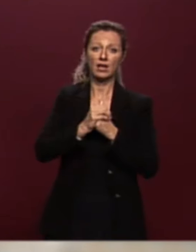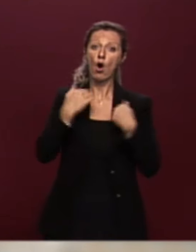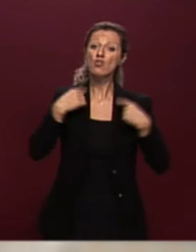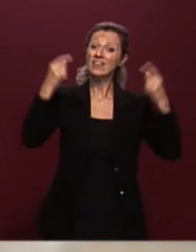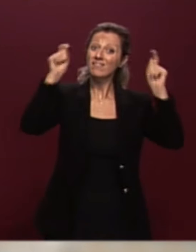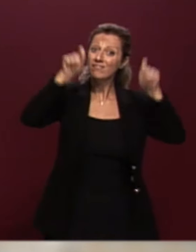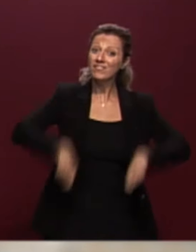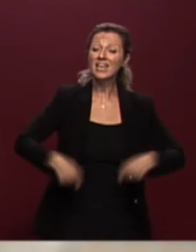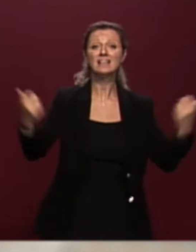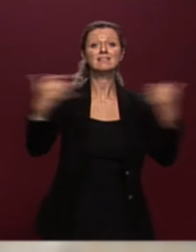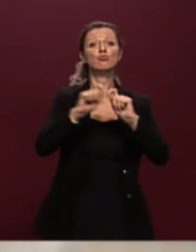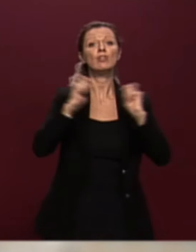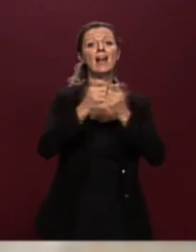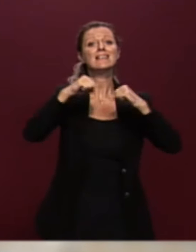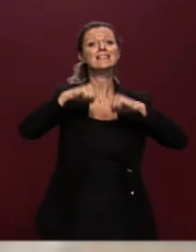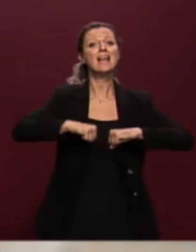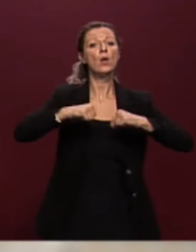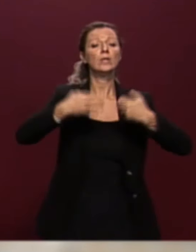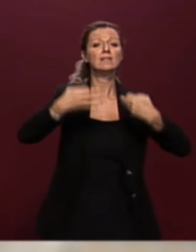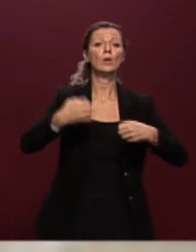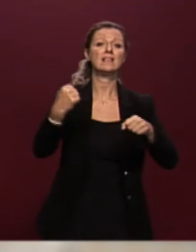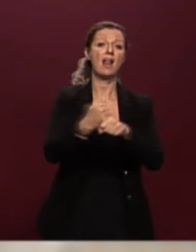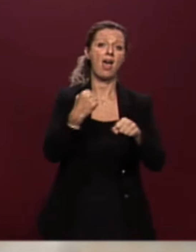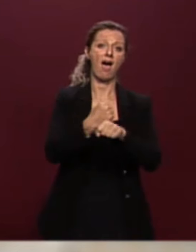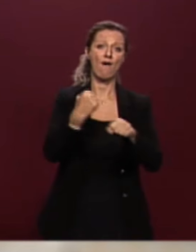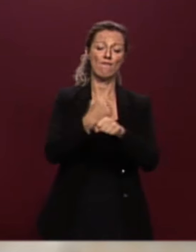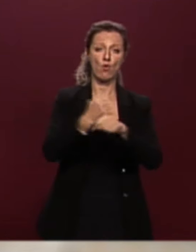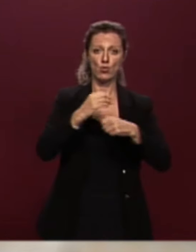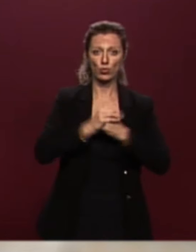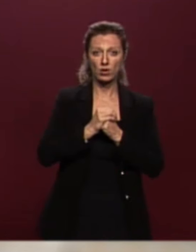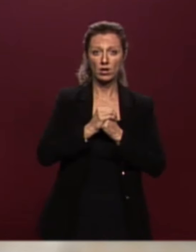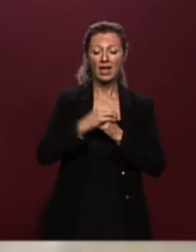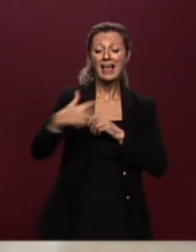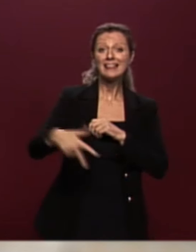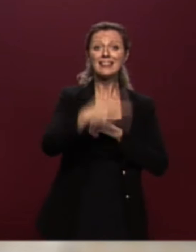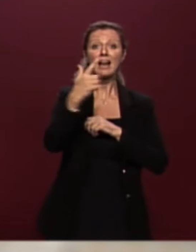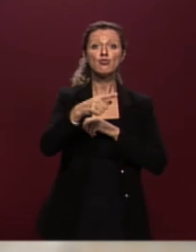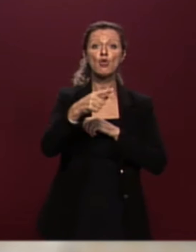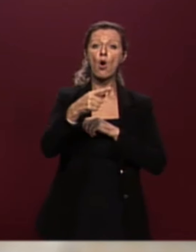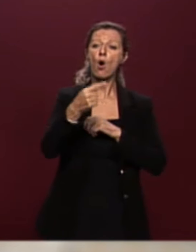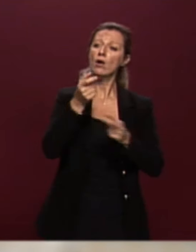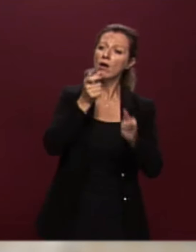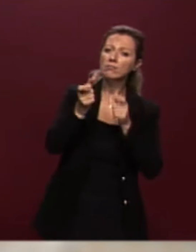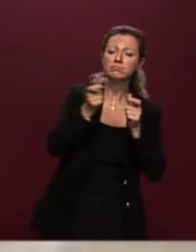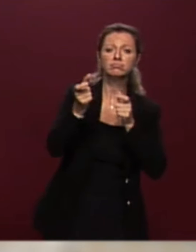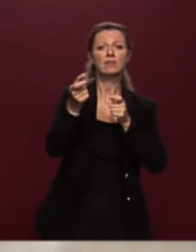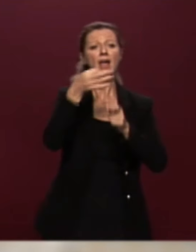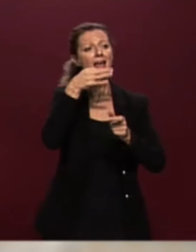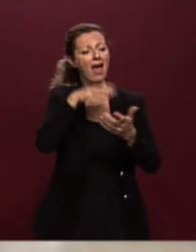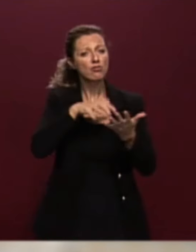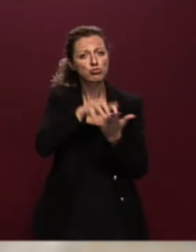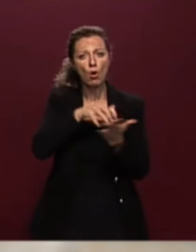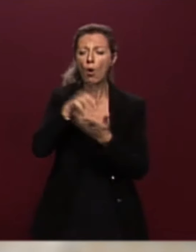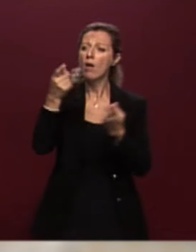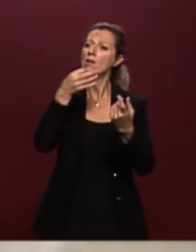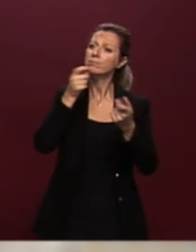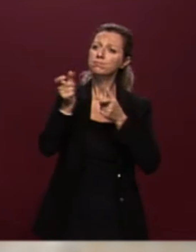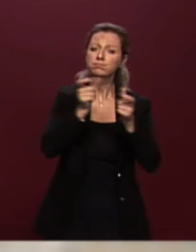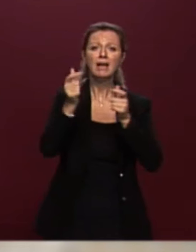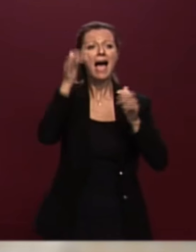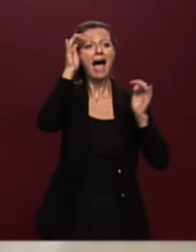della Salute e della Sicurezza sul Lavoro. Che questi tre giorni di confronti, relazioni e ascolto siano